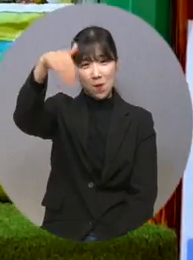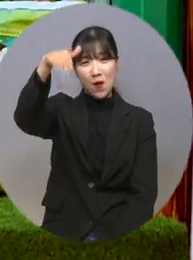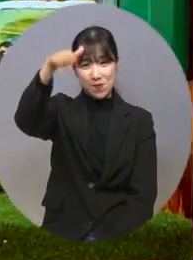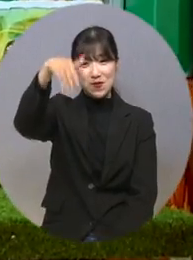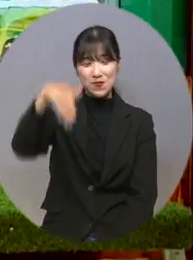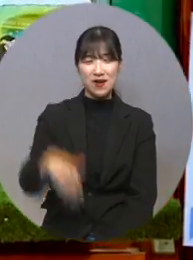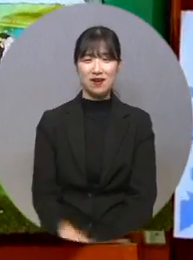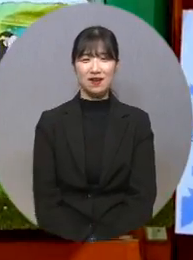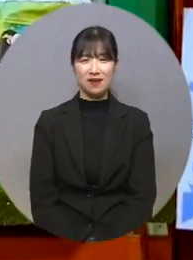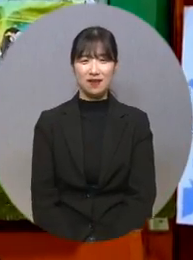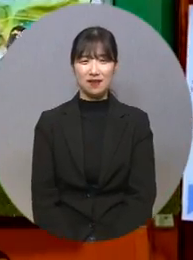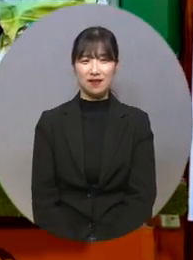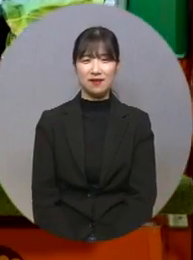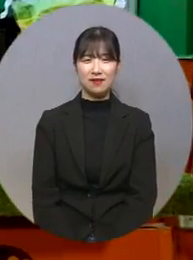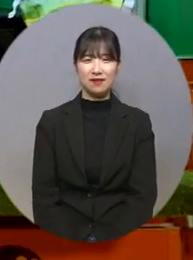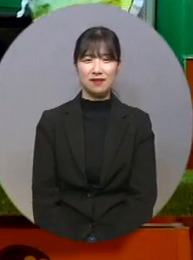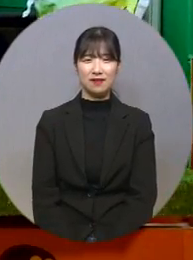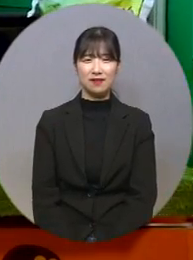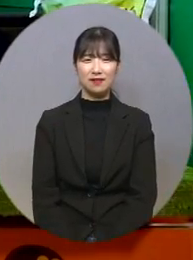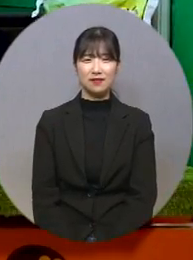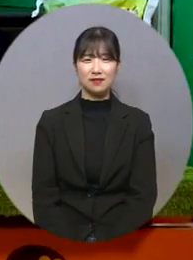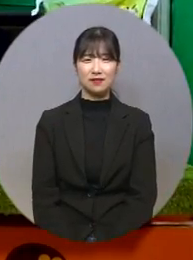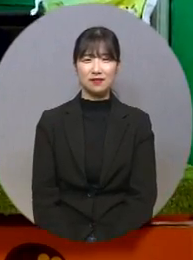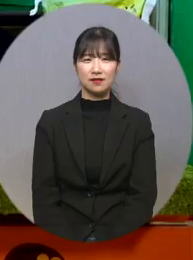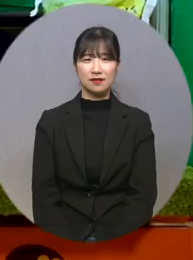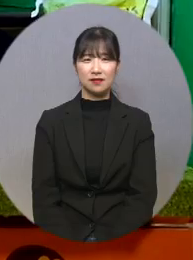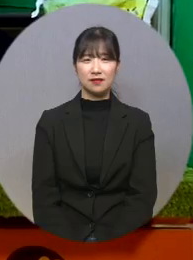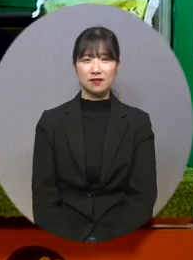응? 네. 앉았다 자, 일어났다. 네. 자.